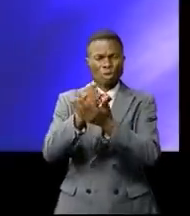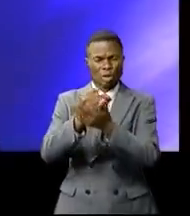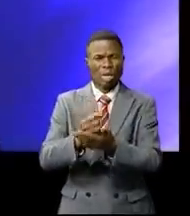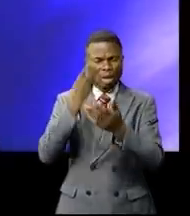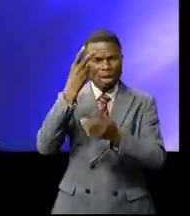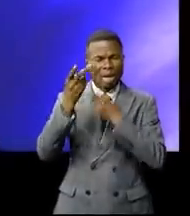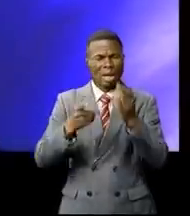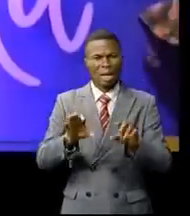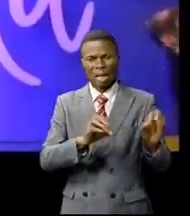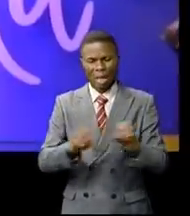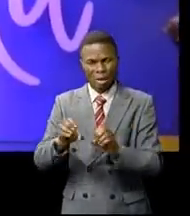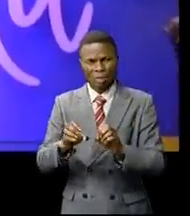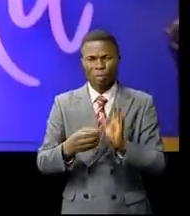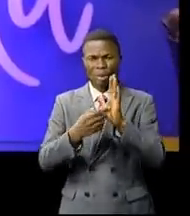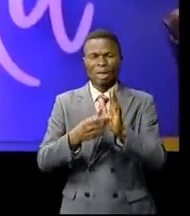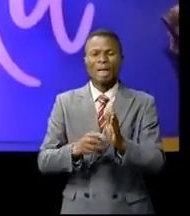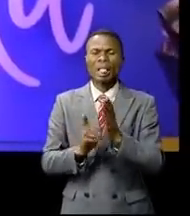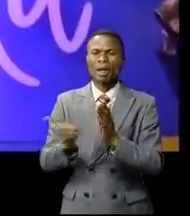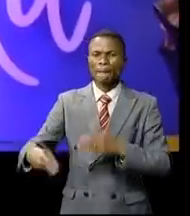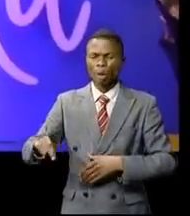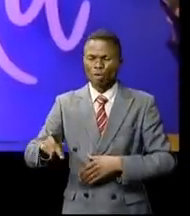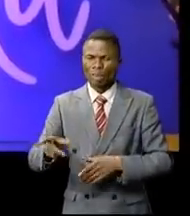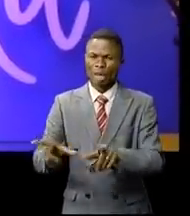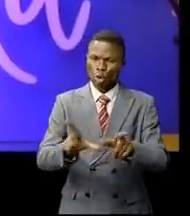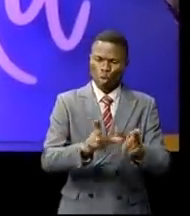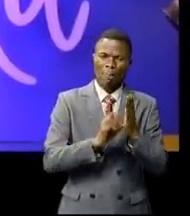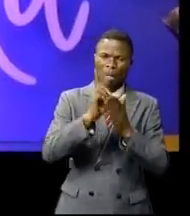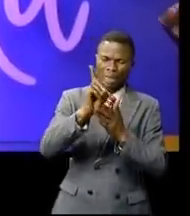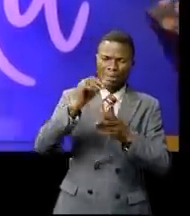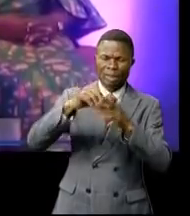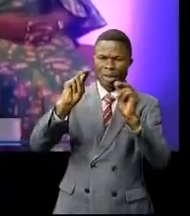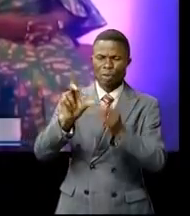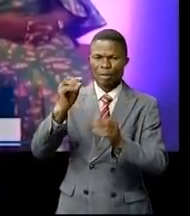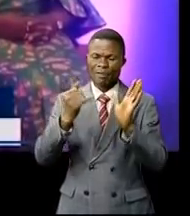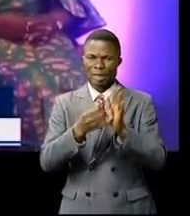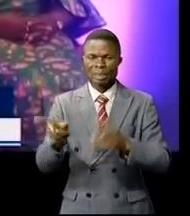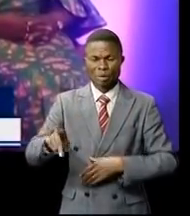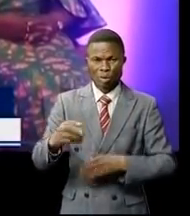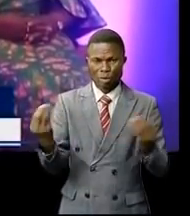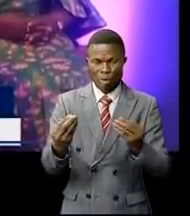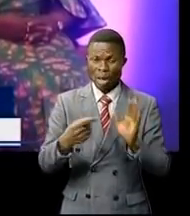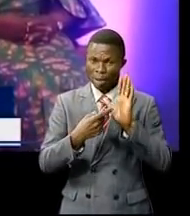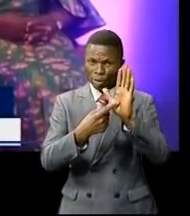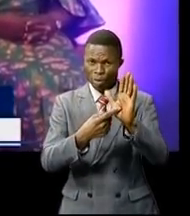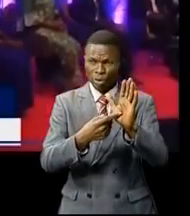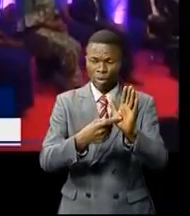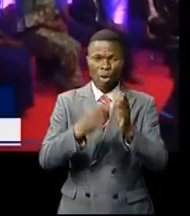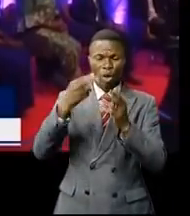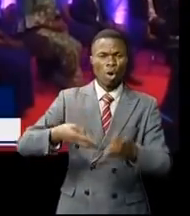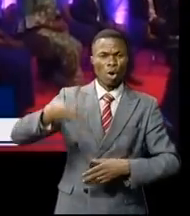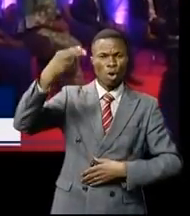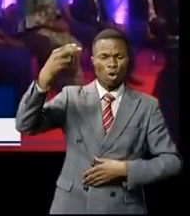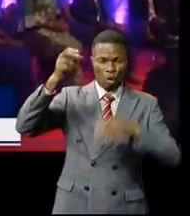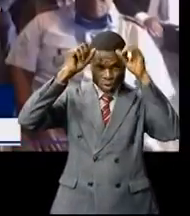qui vise à rayonner le lama parmi de vingt six provinces de la république démocratique du congo et raisons qui justifient le haut patronage du